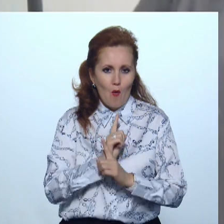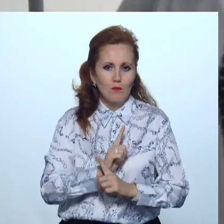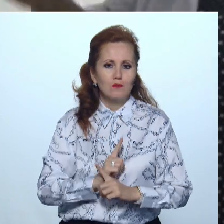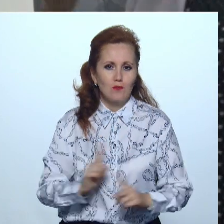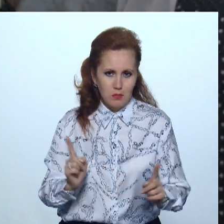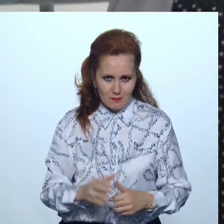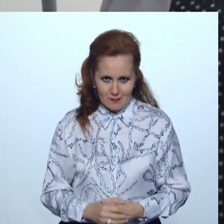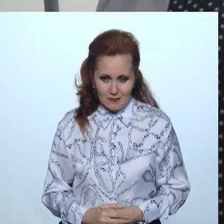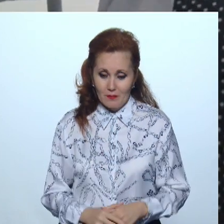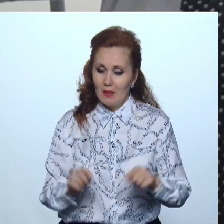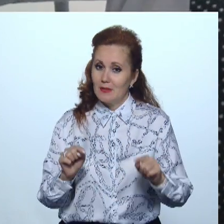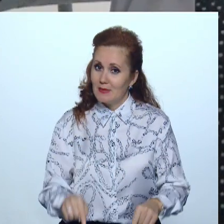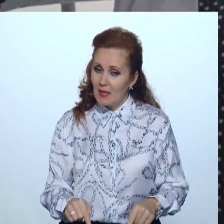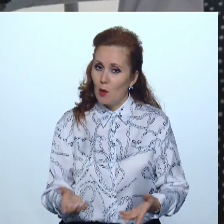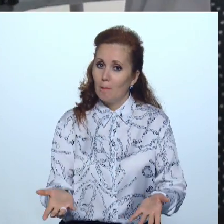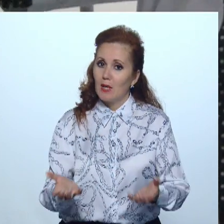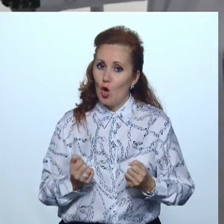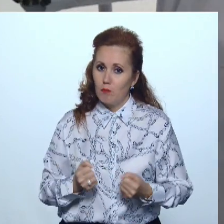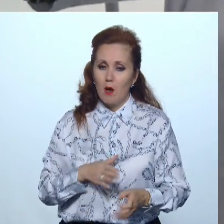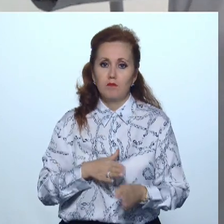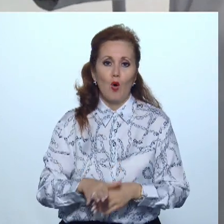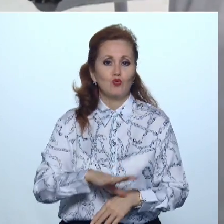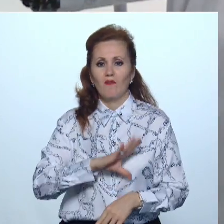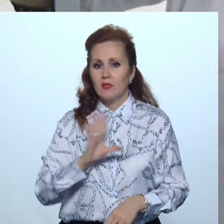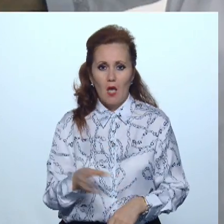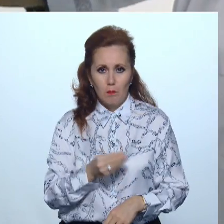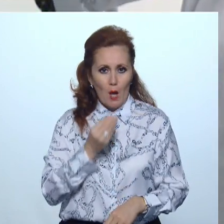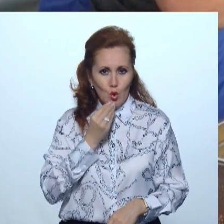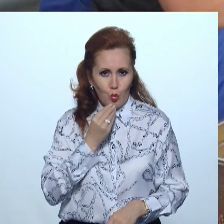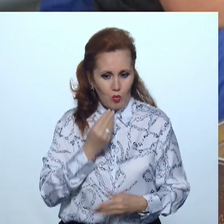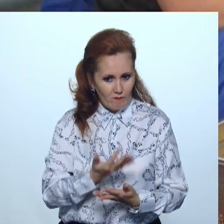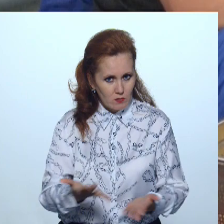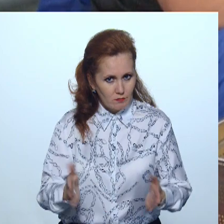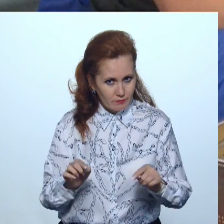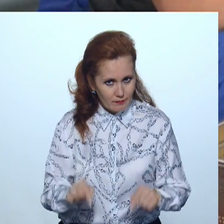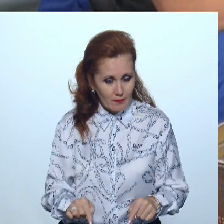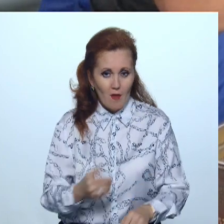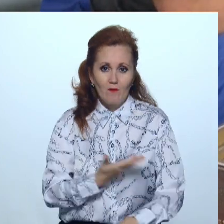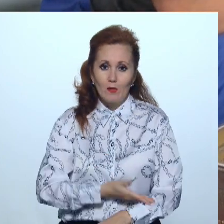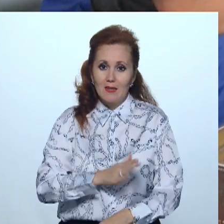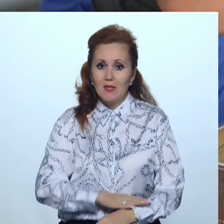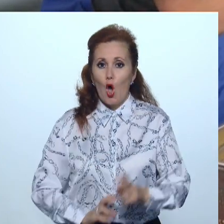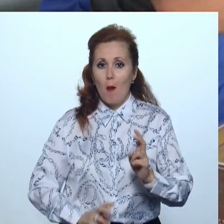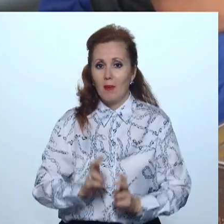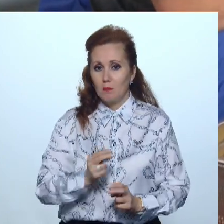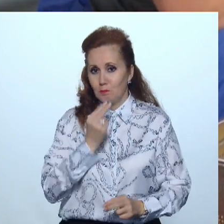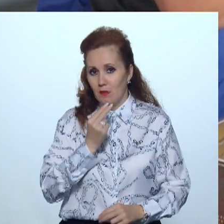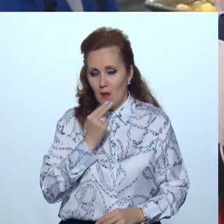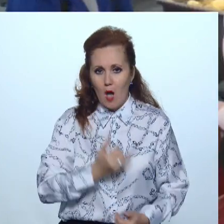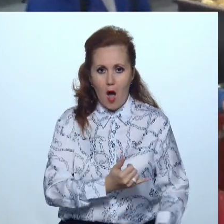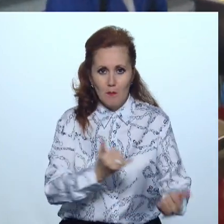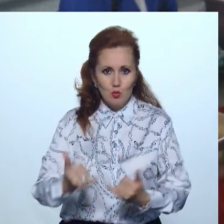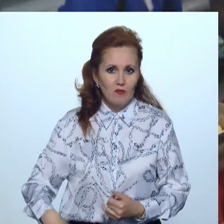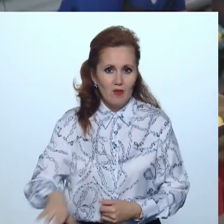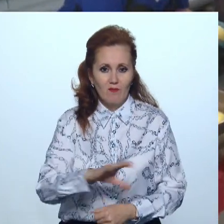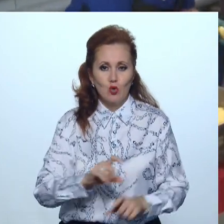Демидов. Здесь у нас приемка полностью всех продуктов производится. Это Воткинский комбинат питания. Он обслуживает все